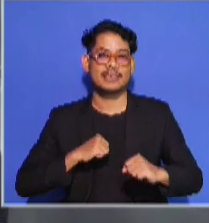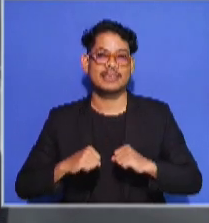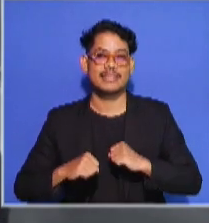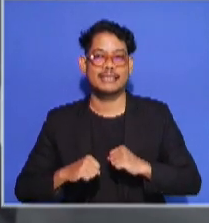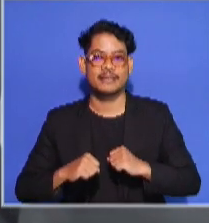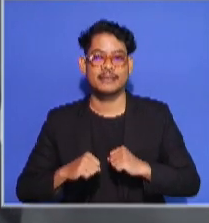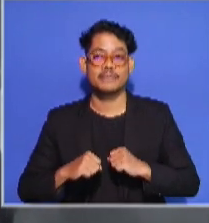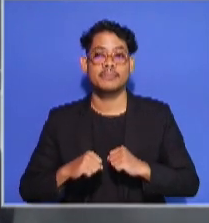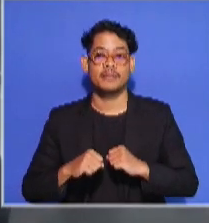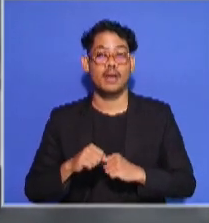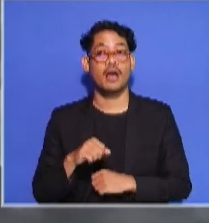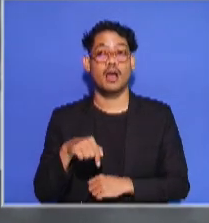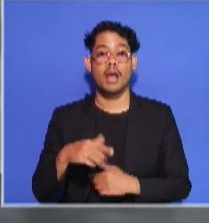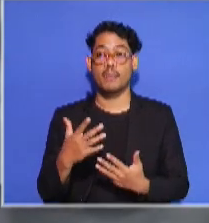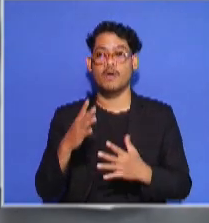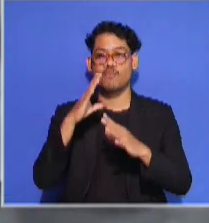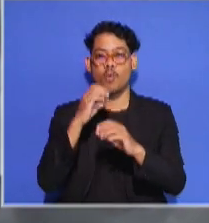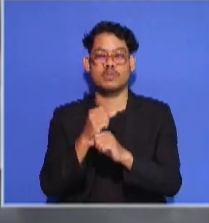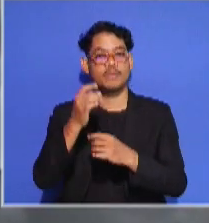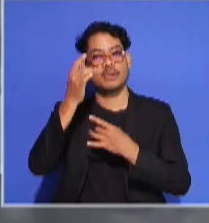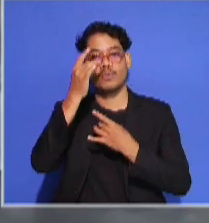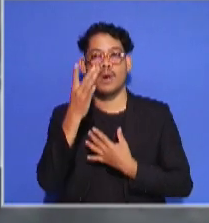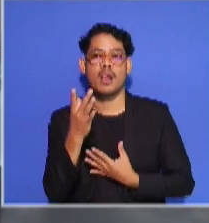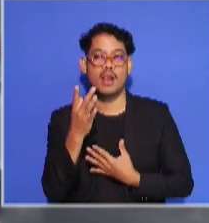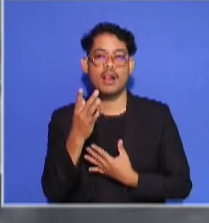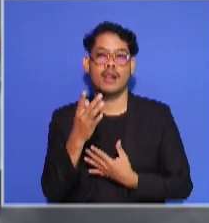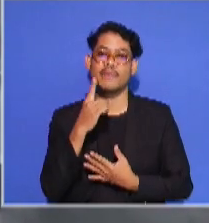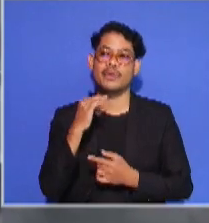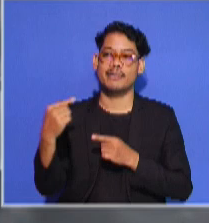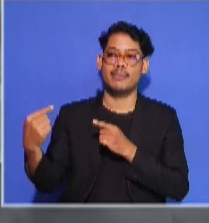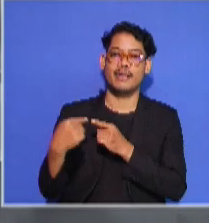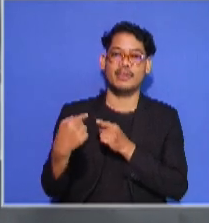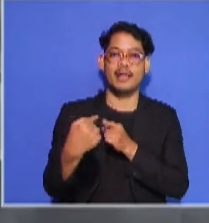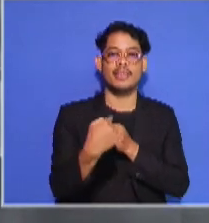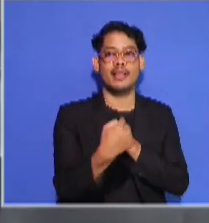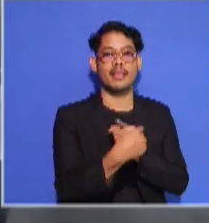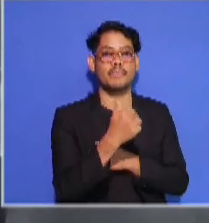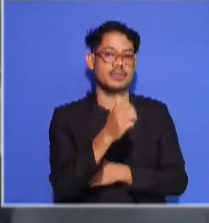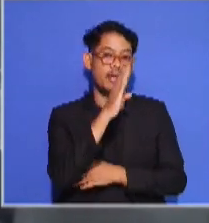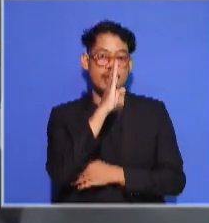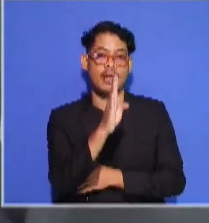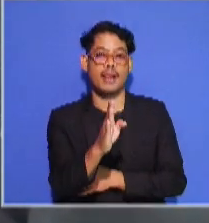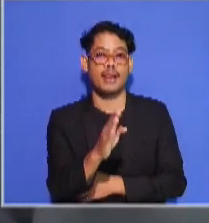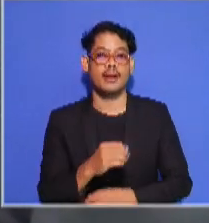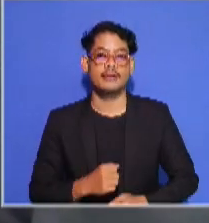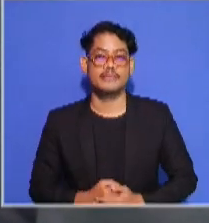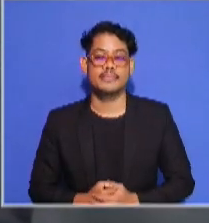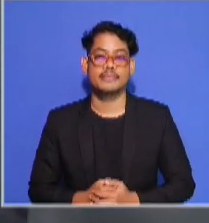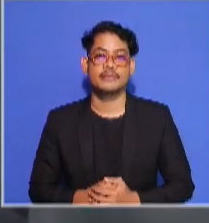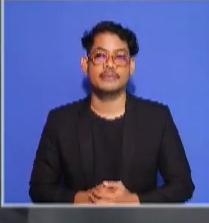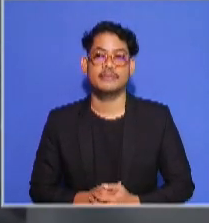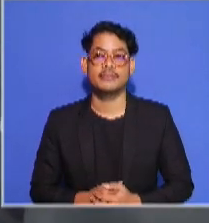adalah profesionalisme, kemudian networking, dan integrity. Nah, ini yang akan kita usung juga